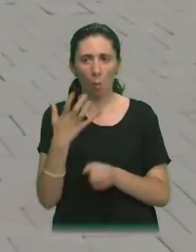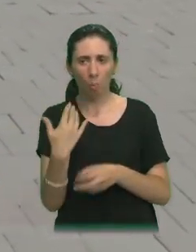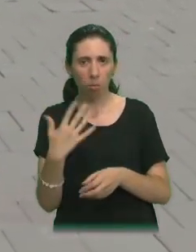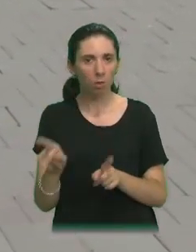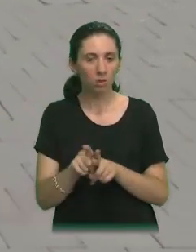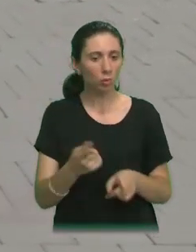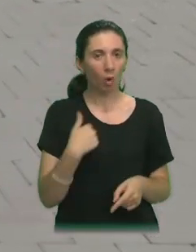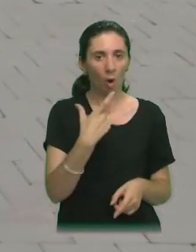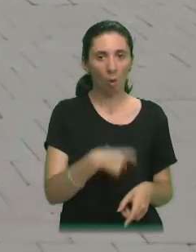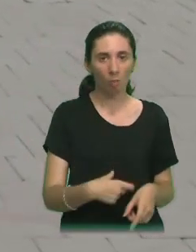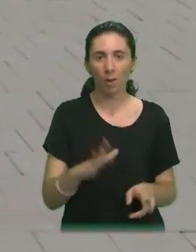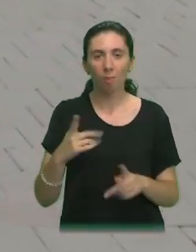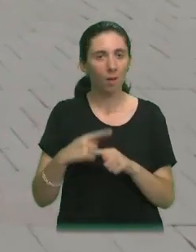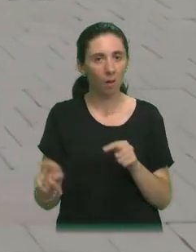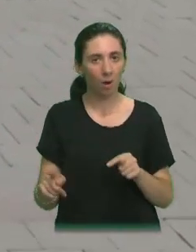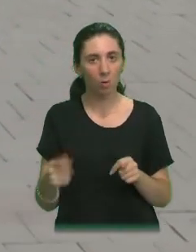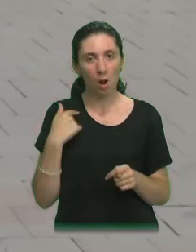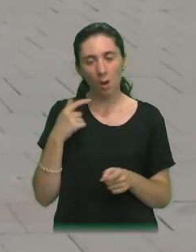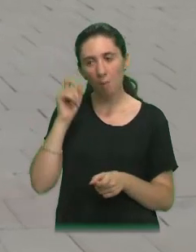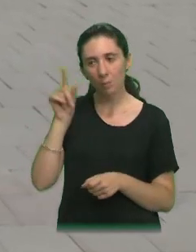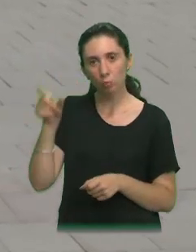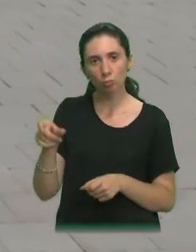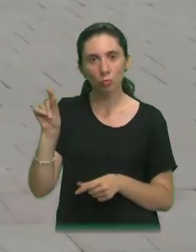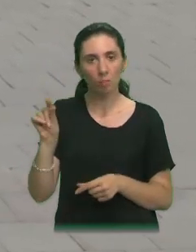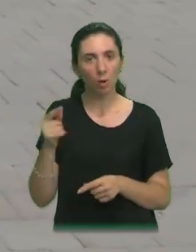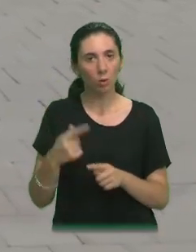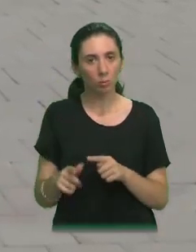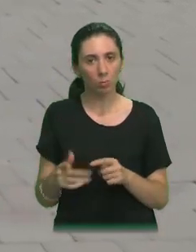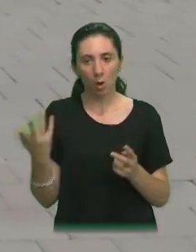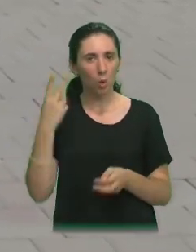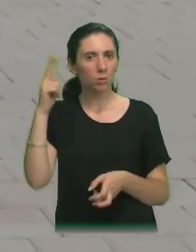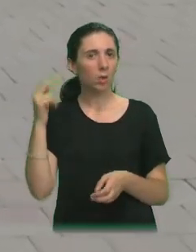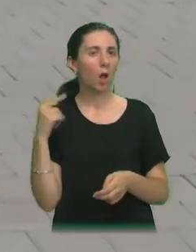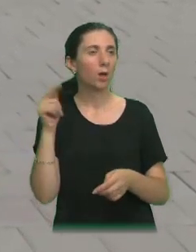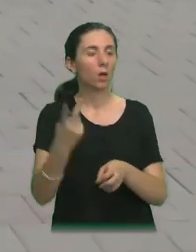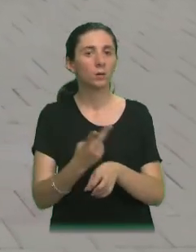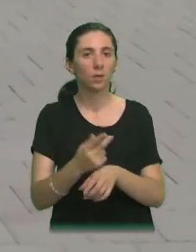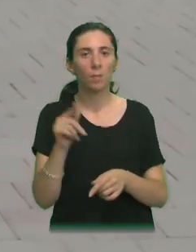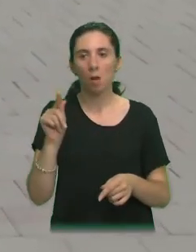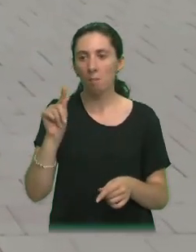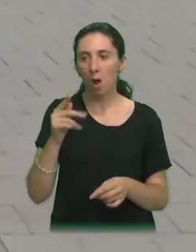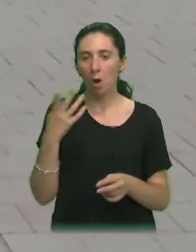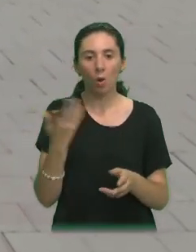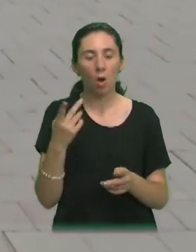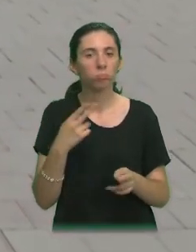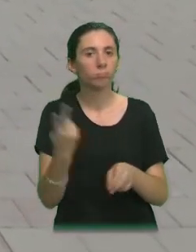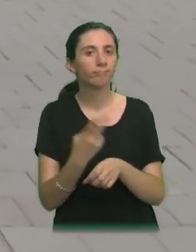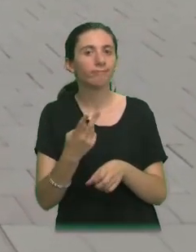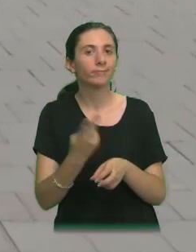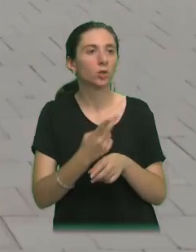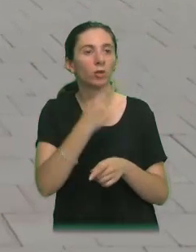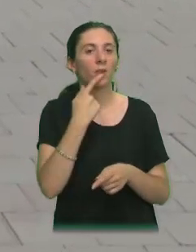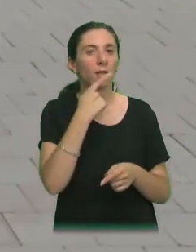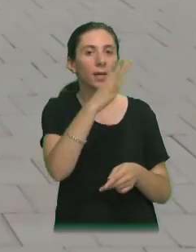sam vidjela da oni fantastično komuniciraju i da su jako prbljavi i isto koji mi. U principu nema razlike, samo što je nama to čudno,